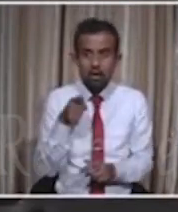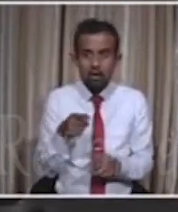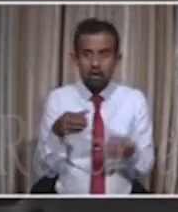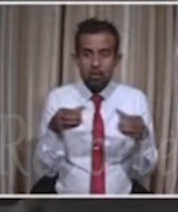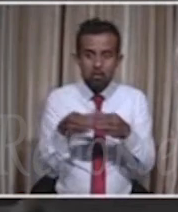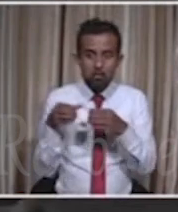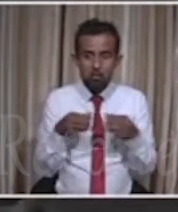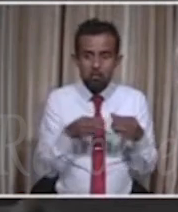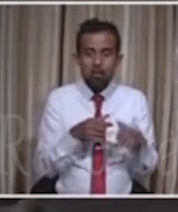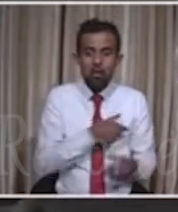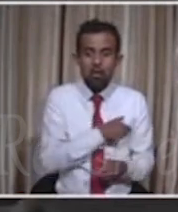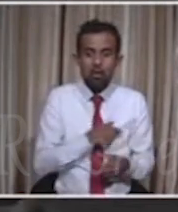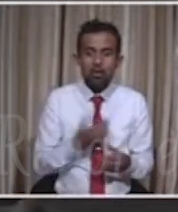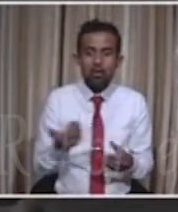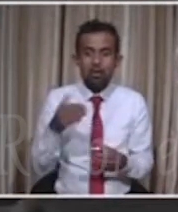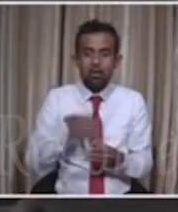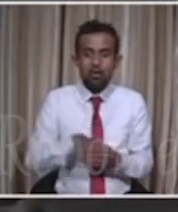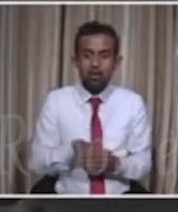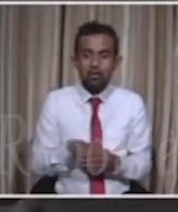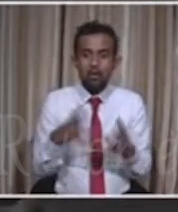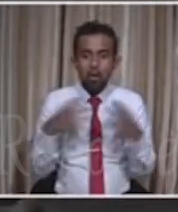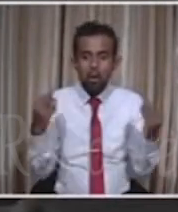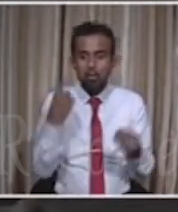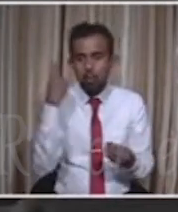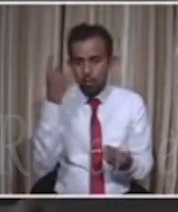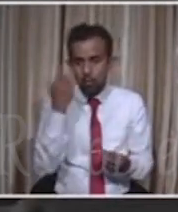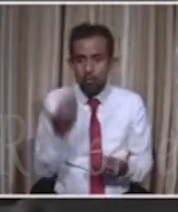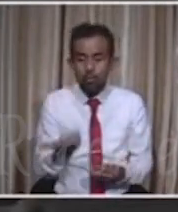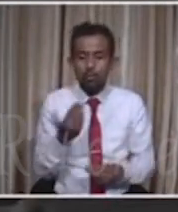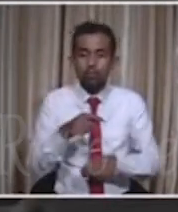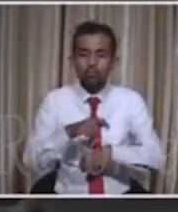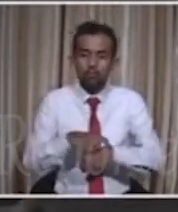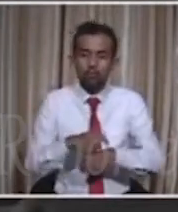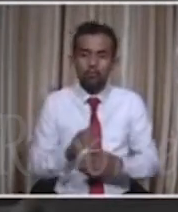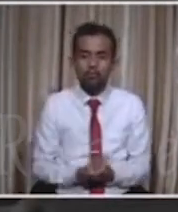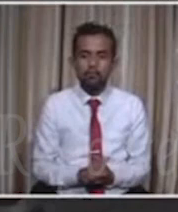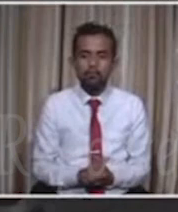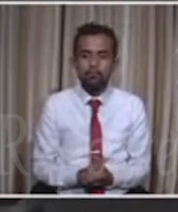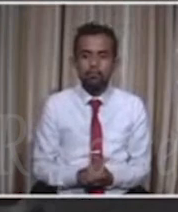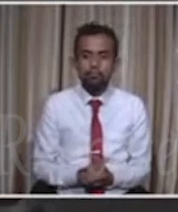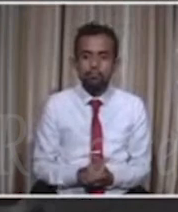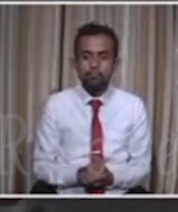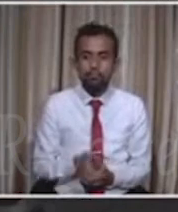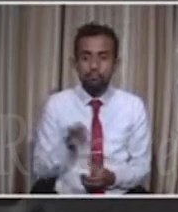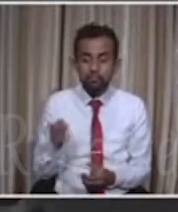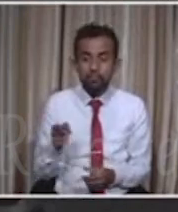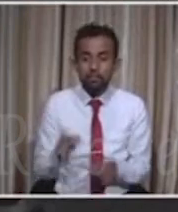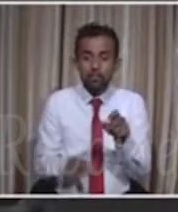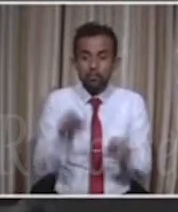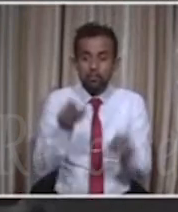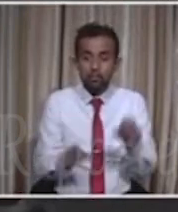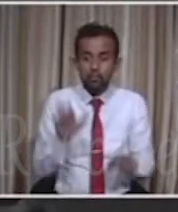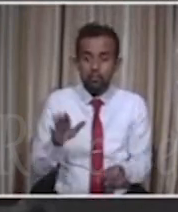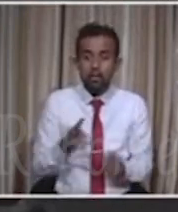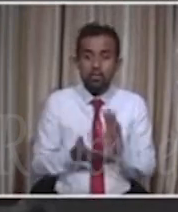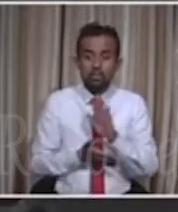පක්ෂ නායකයෝ එකතු වෙලා විසඳුම් හොයන්න ඕනේ අවස්ථාවක් මේක මේ අය තමයි ජනතාවගේ